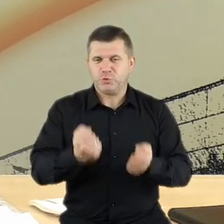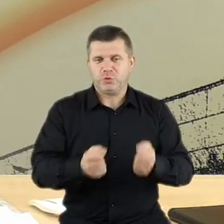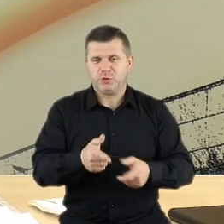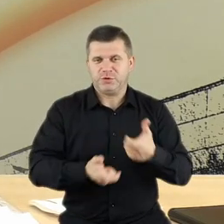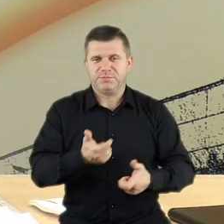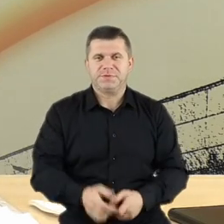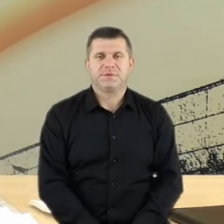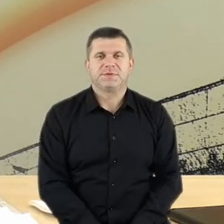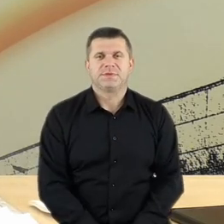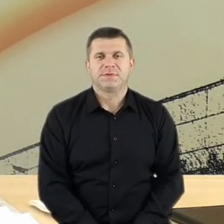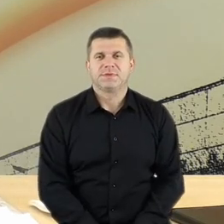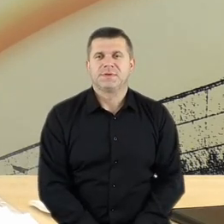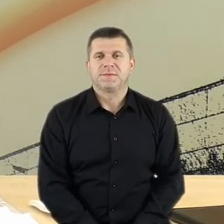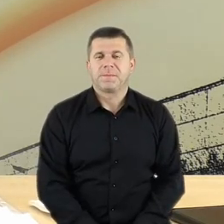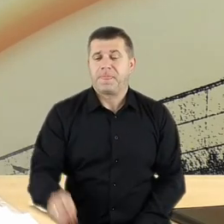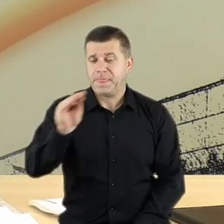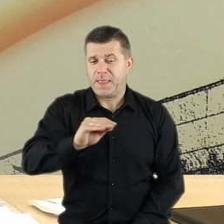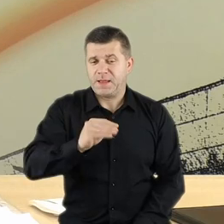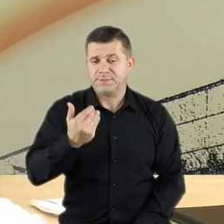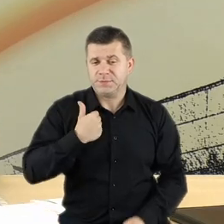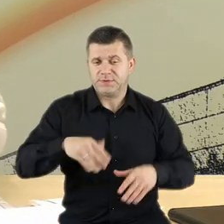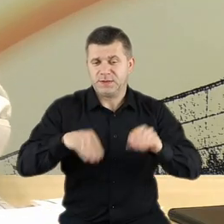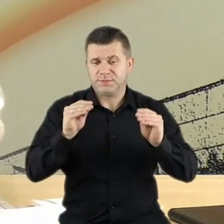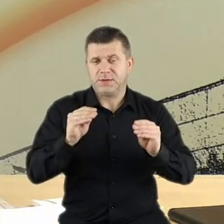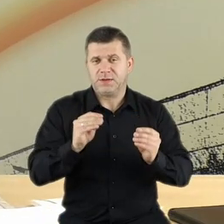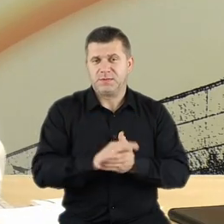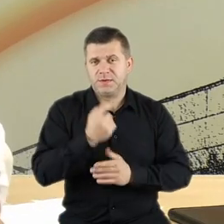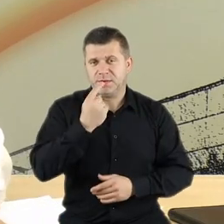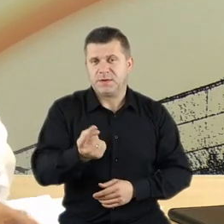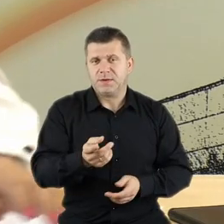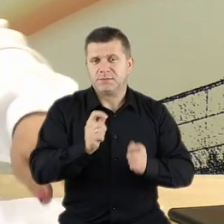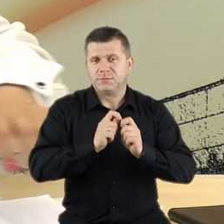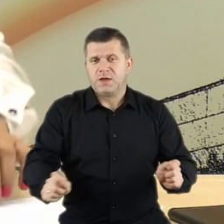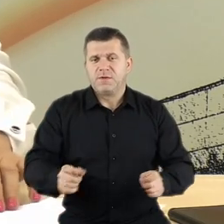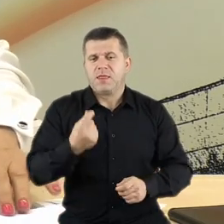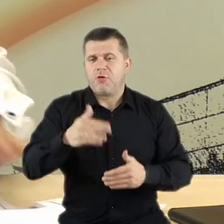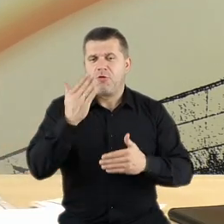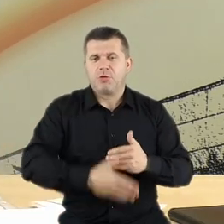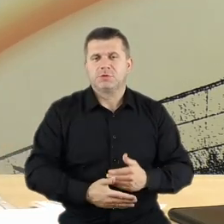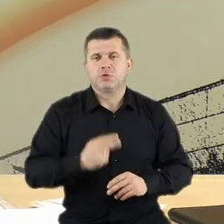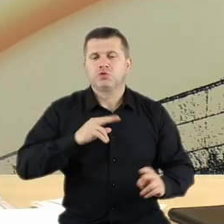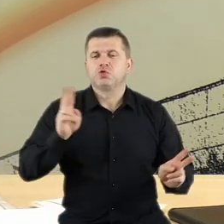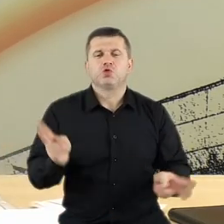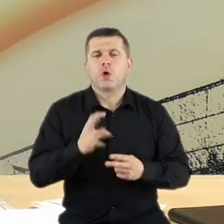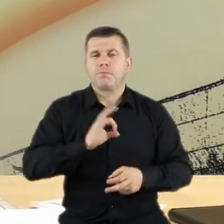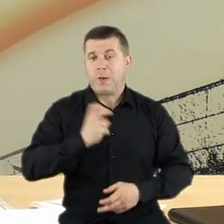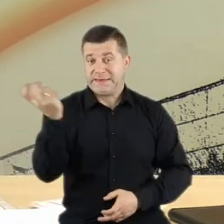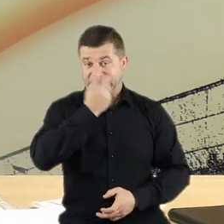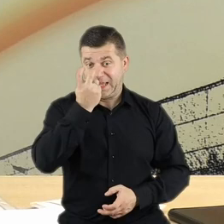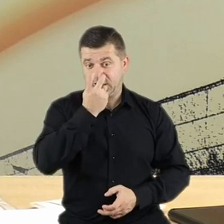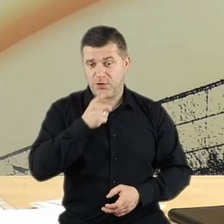No i jeszcze wam zaczęłam ale to już tak przerwałam nie dokończyłam skąd u mnie to zainteresowanie tą